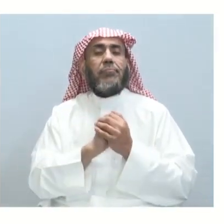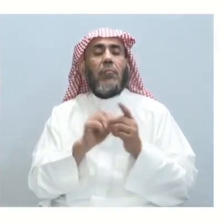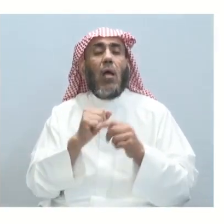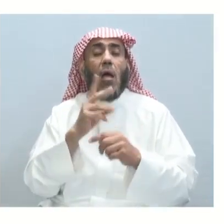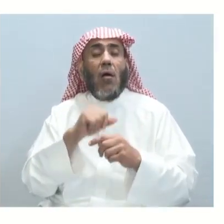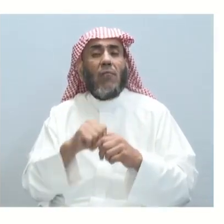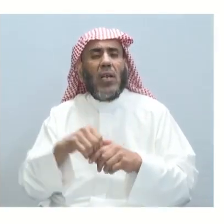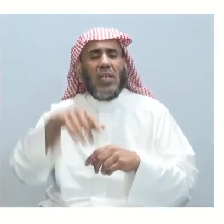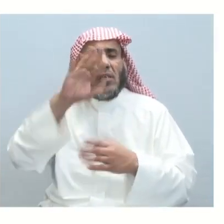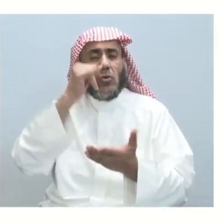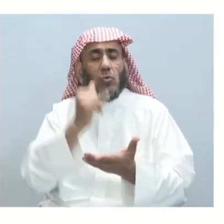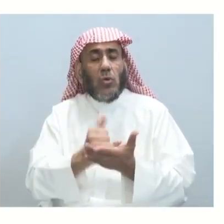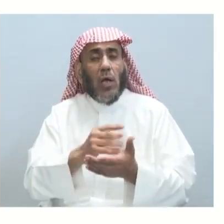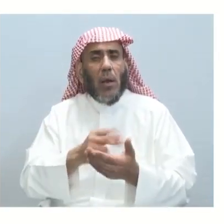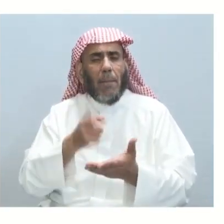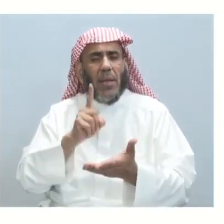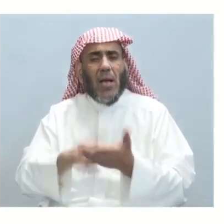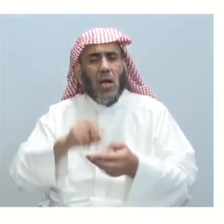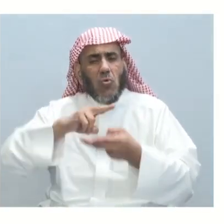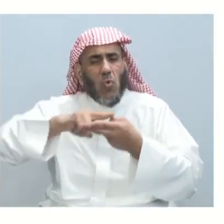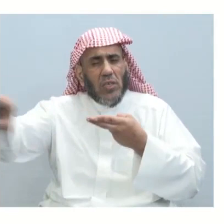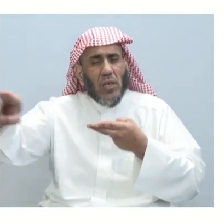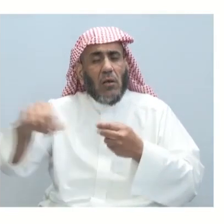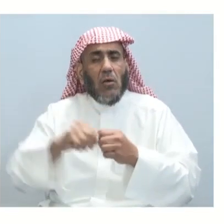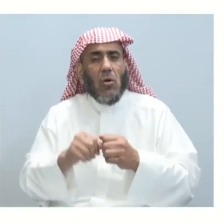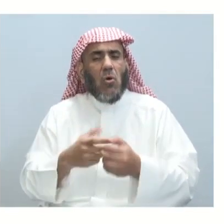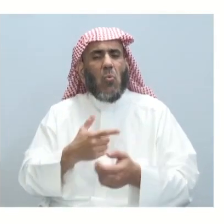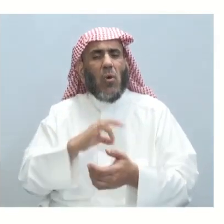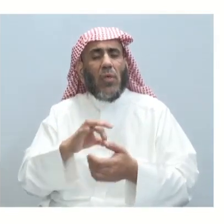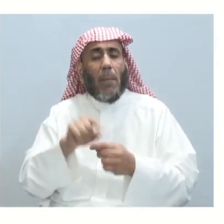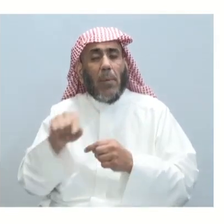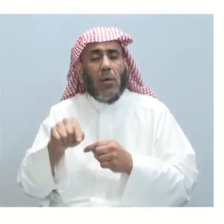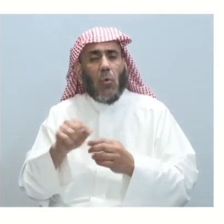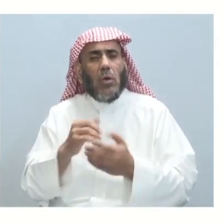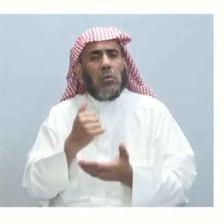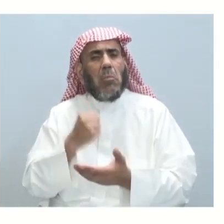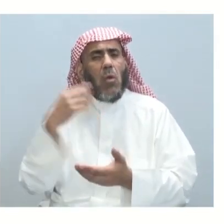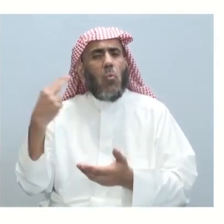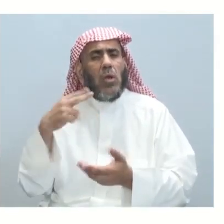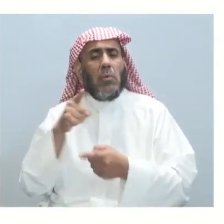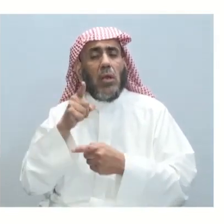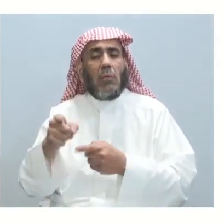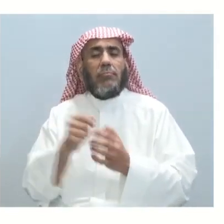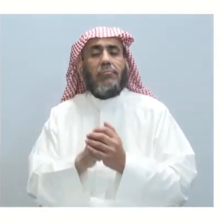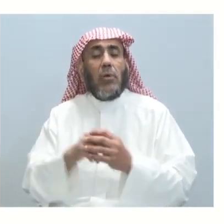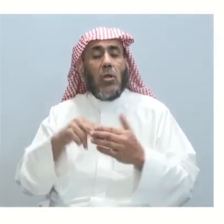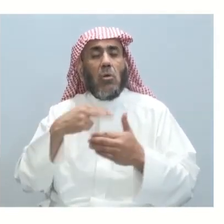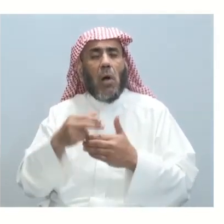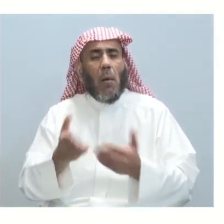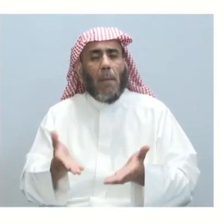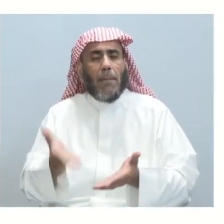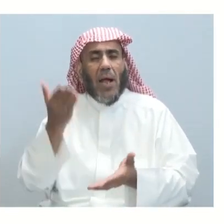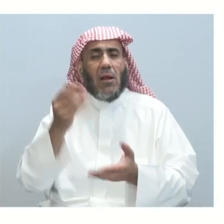فليس السلطان بحقيق ان يعجل بالاسترسال اليه والثقه به والائتمان به والائتمان له ثم قام من